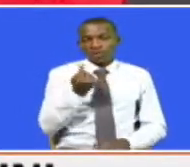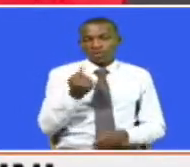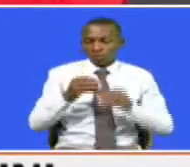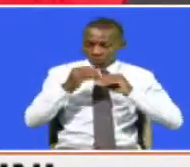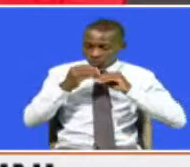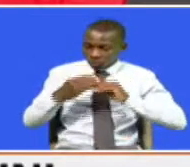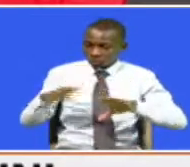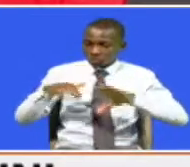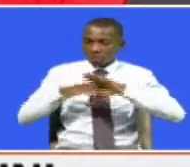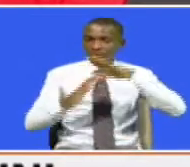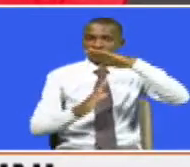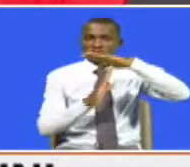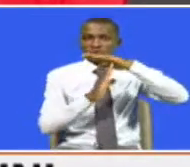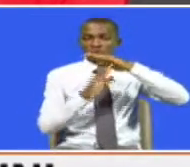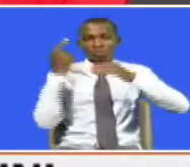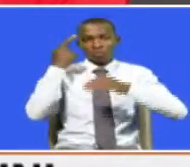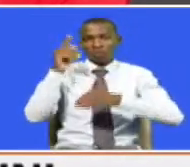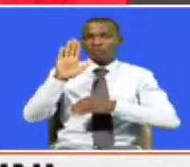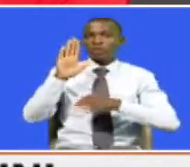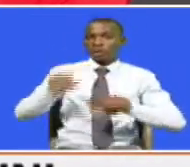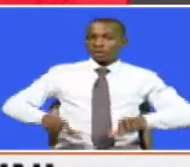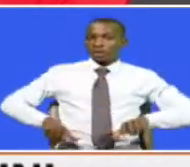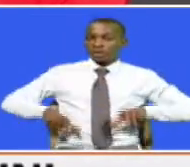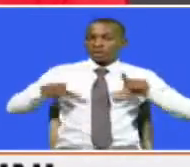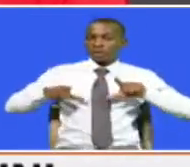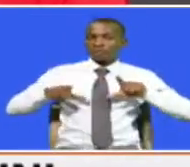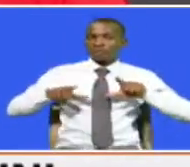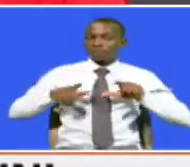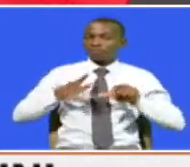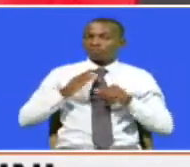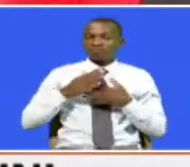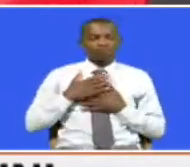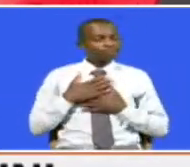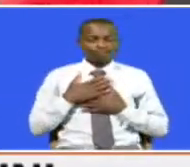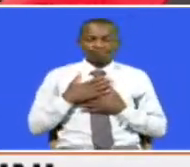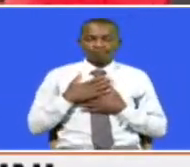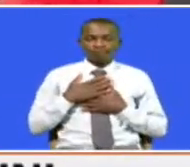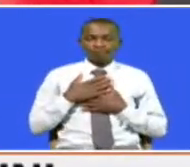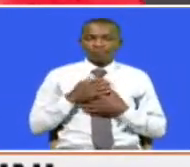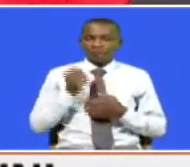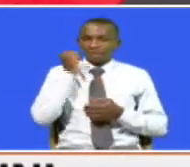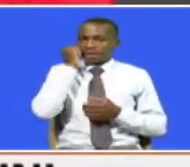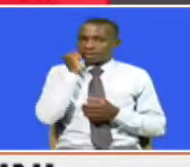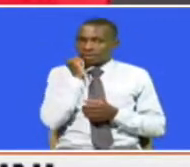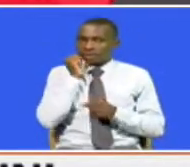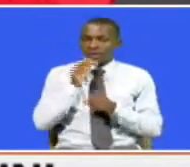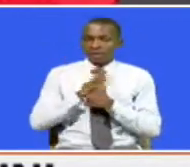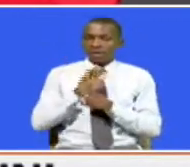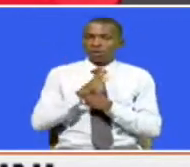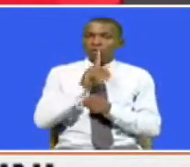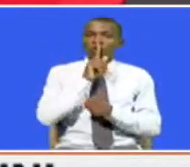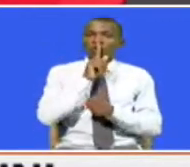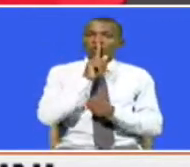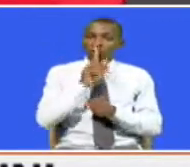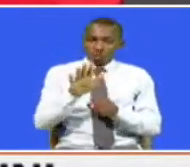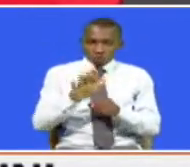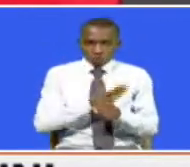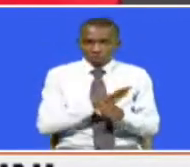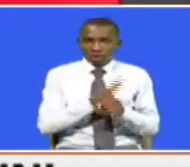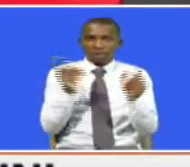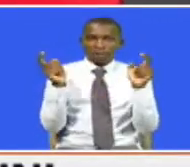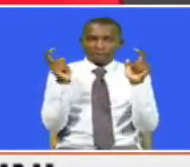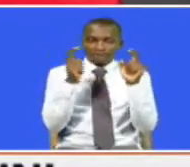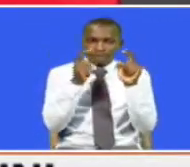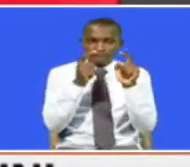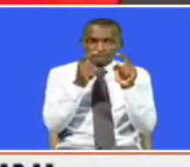at the peak of your life. It was a bitter pill to swallow, and surely the pain